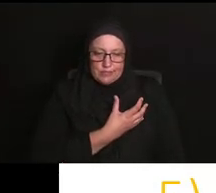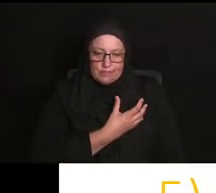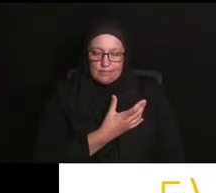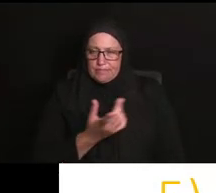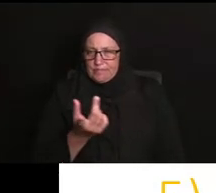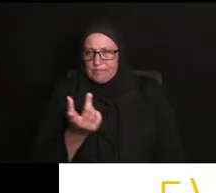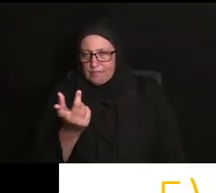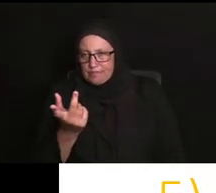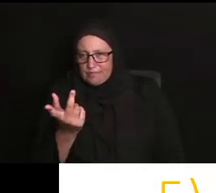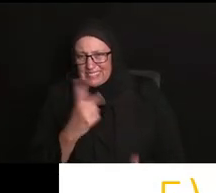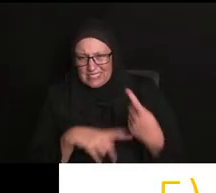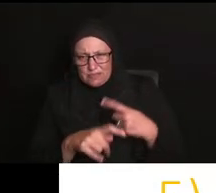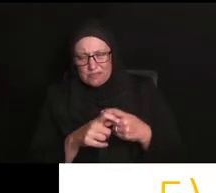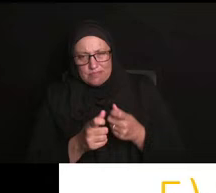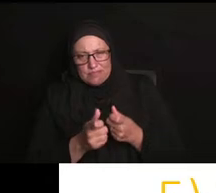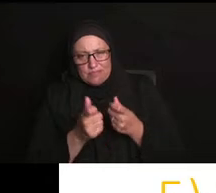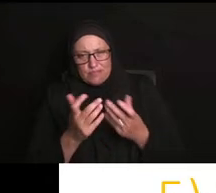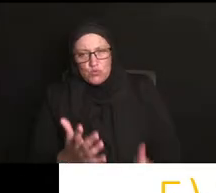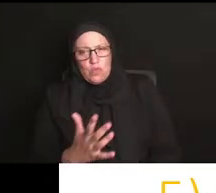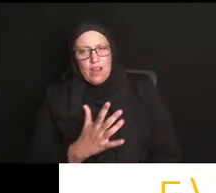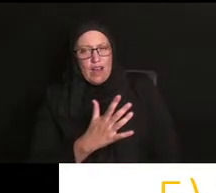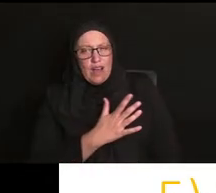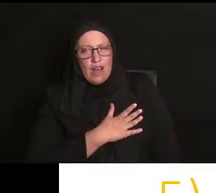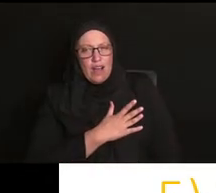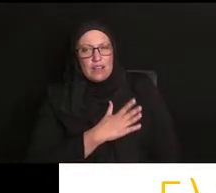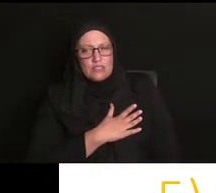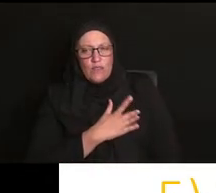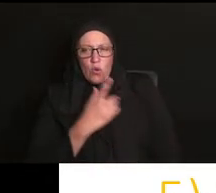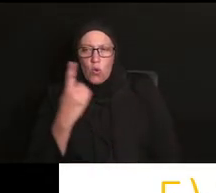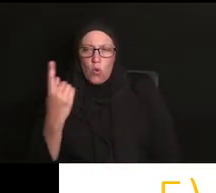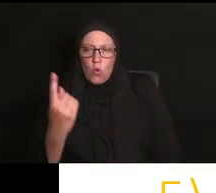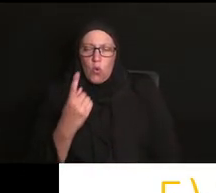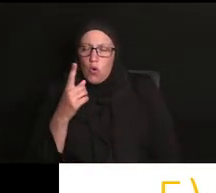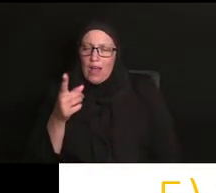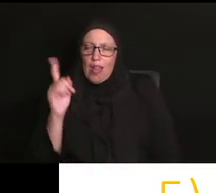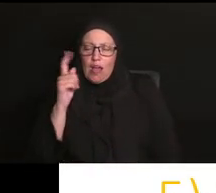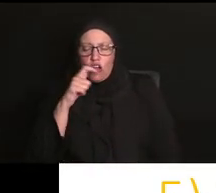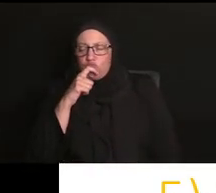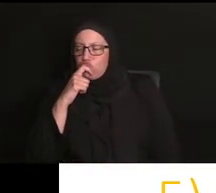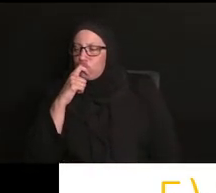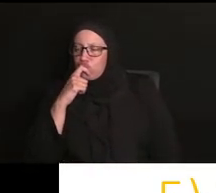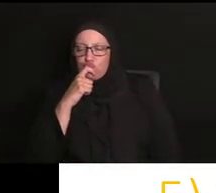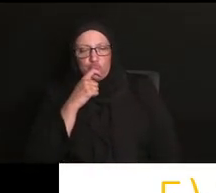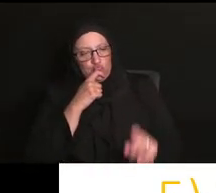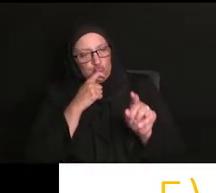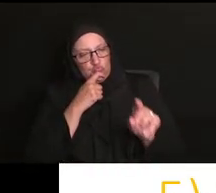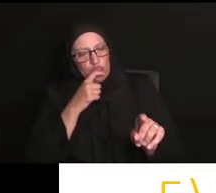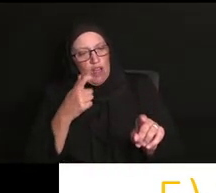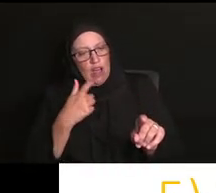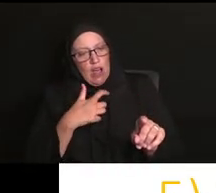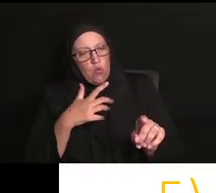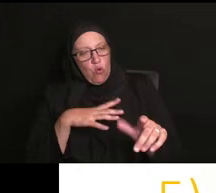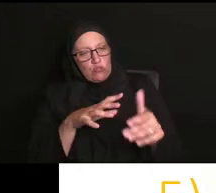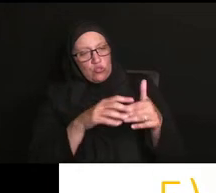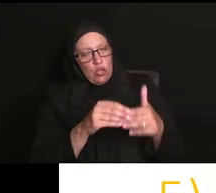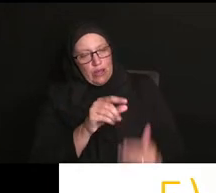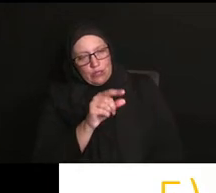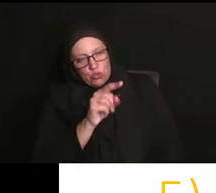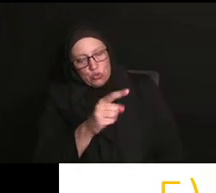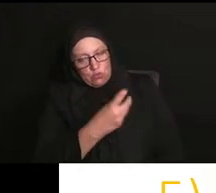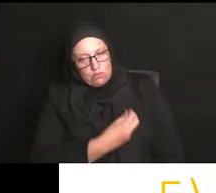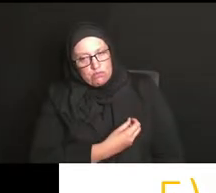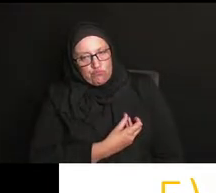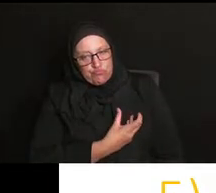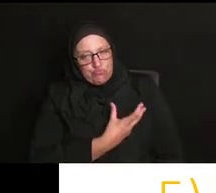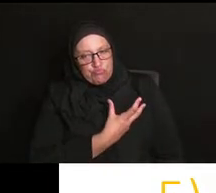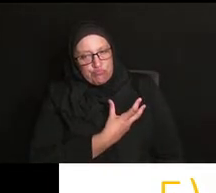is given to the heart of the one that Allah wishes to guide. Now this is the message. إِنْ